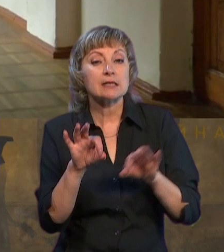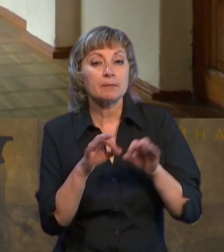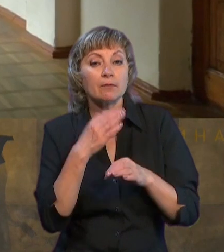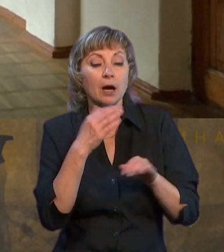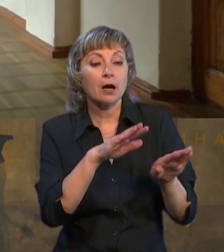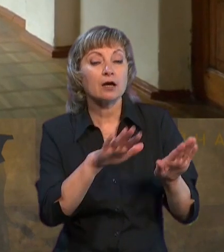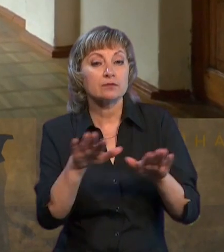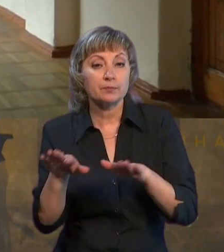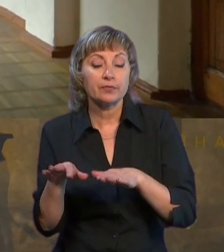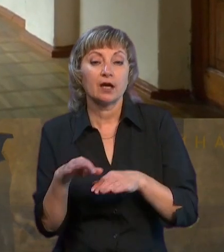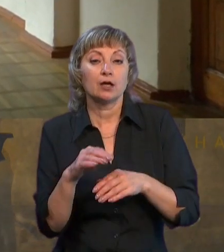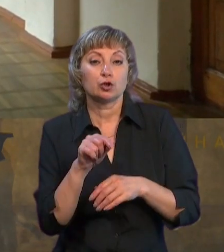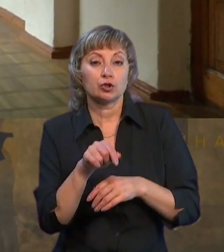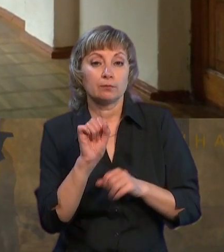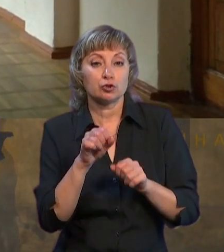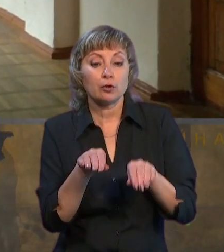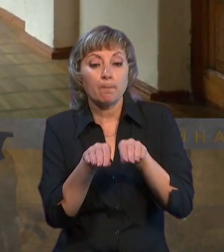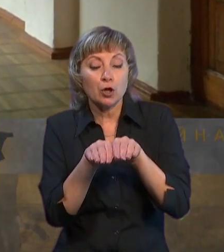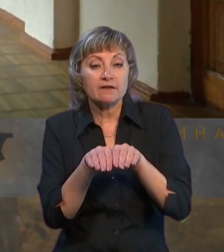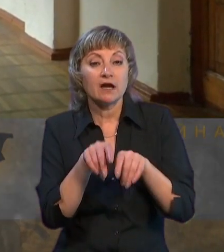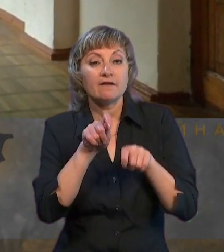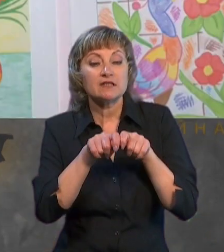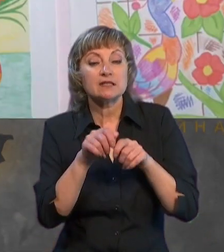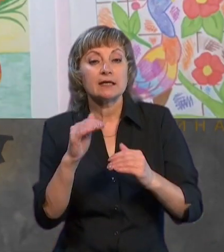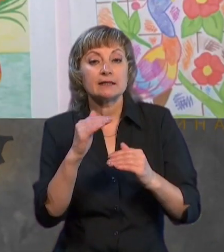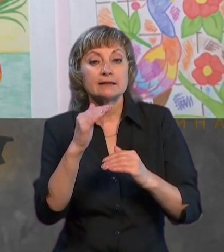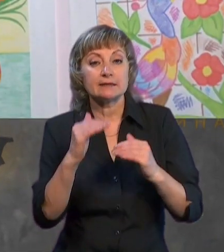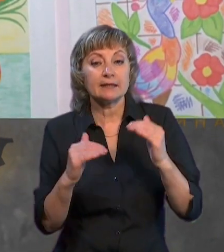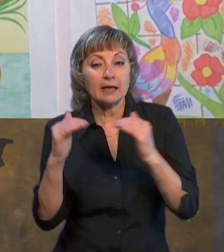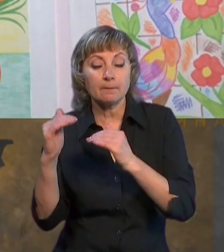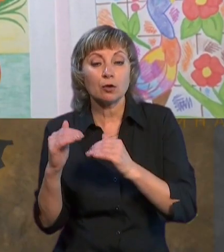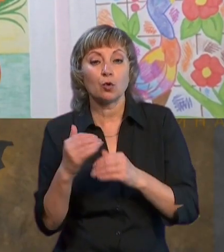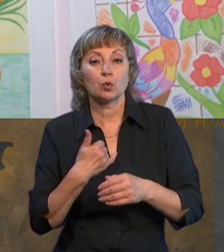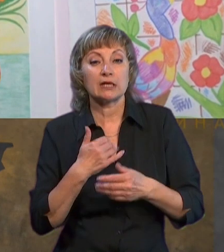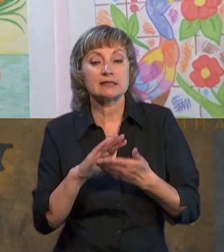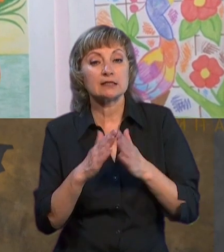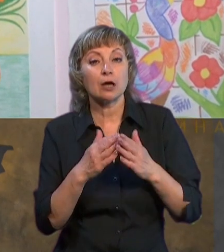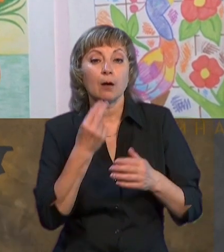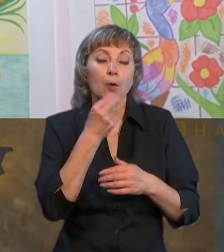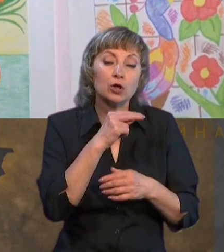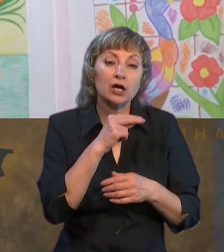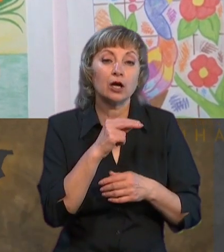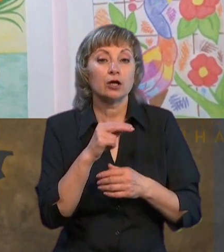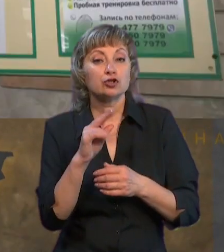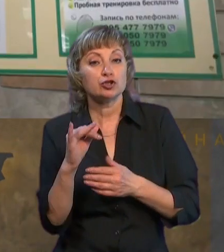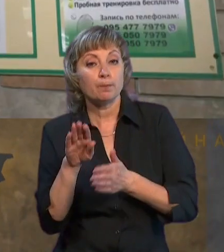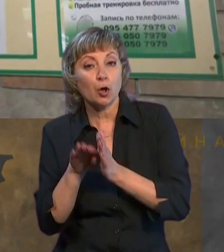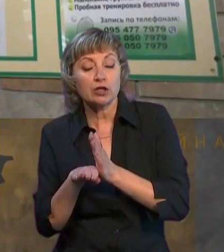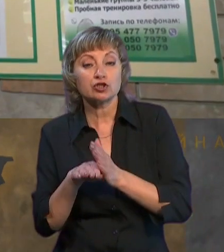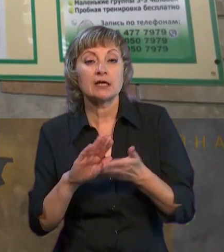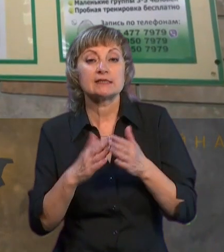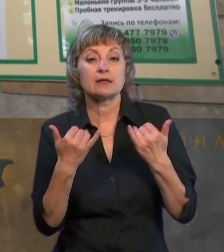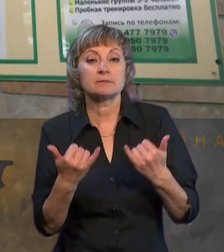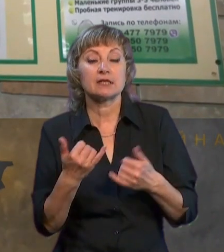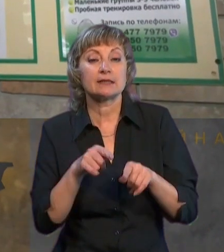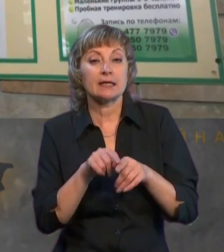точках, і тоді ми зможемо порівнювати, відстежувати динаміку. У нас ситуація покращується, у нас ситуація погіршується. Станом на зараз у нас таких